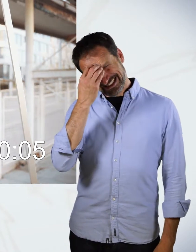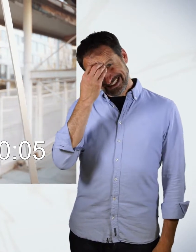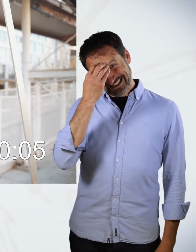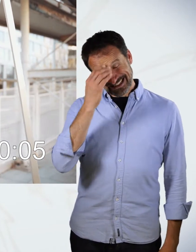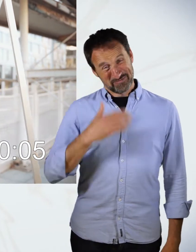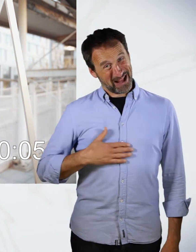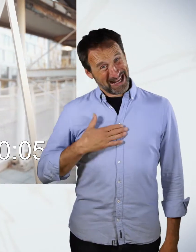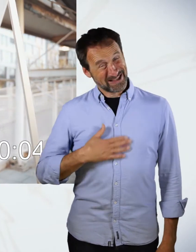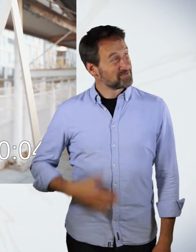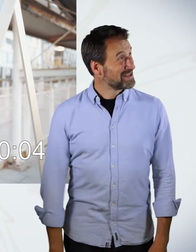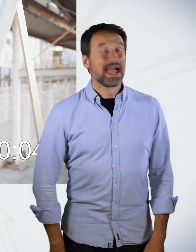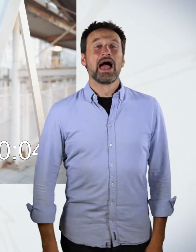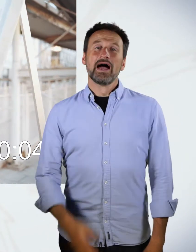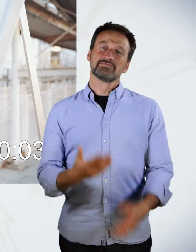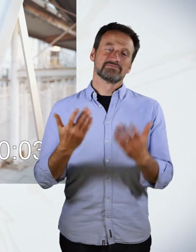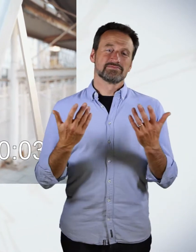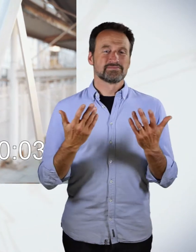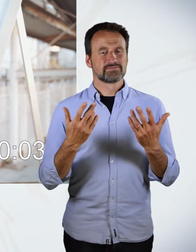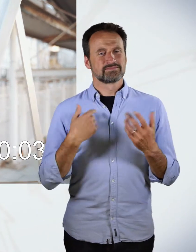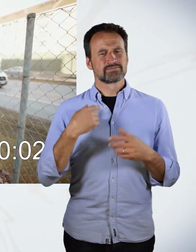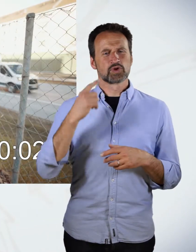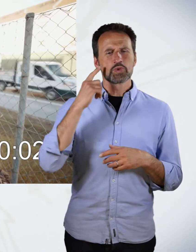Ich glaube, das